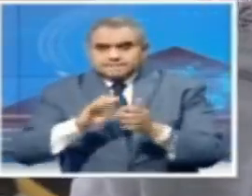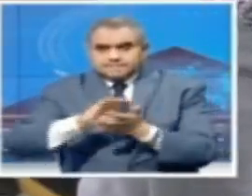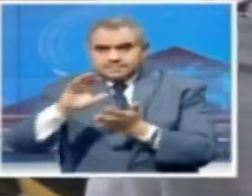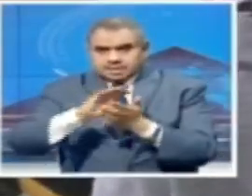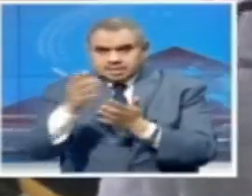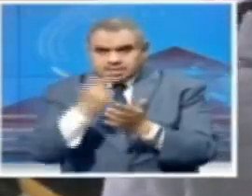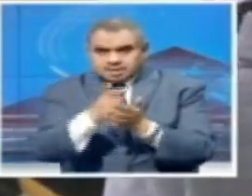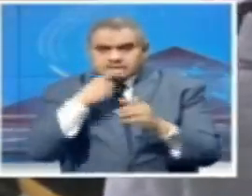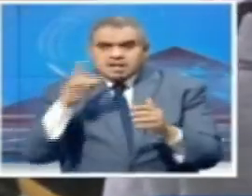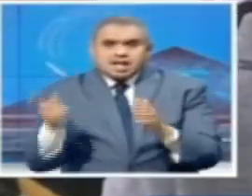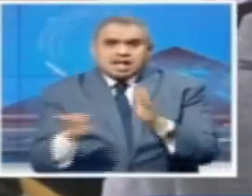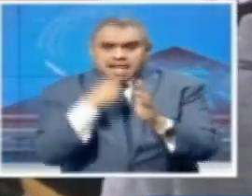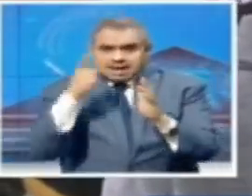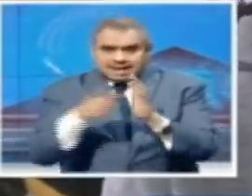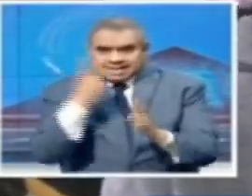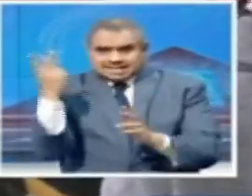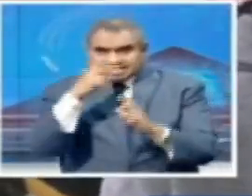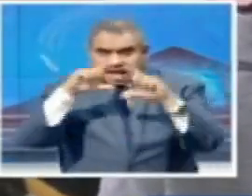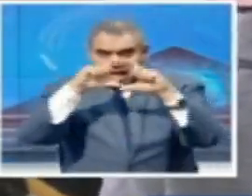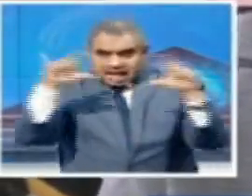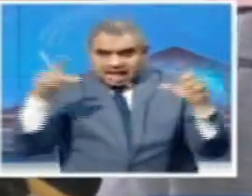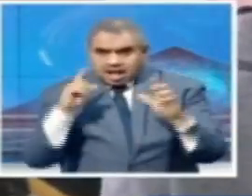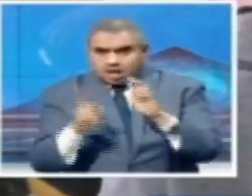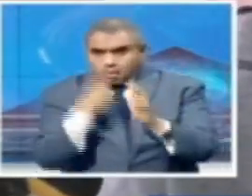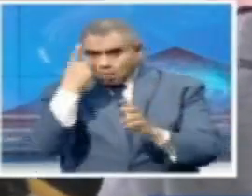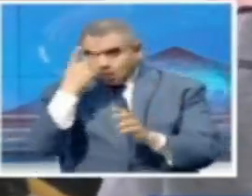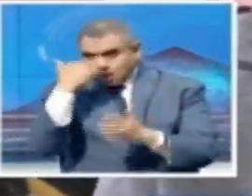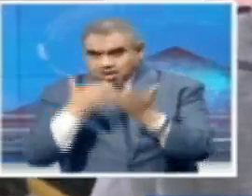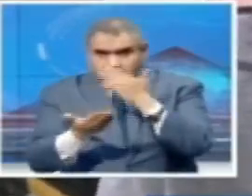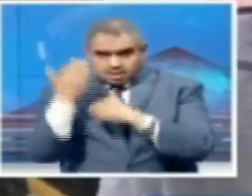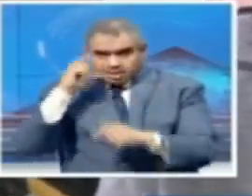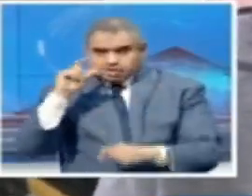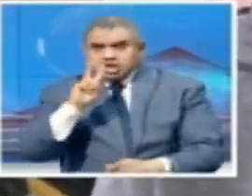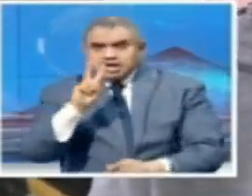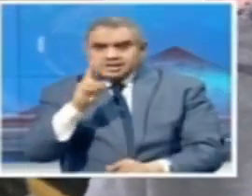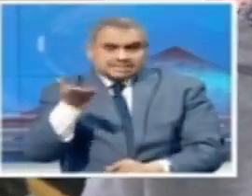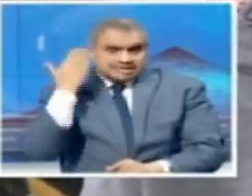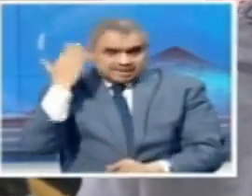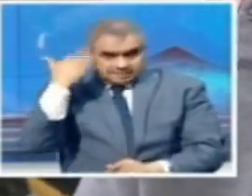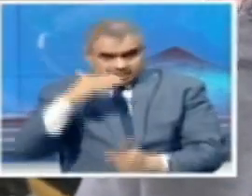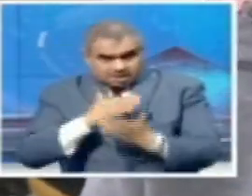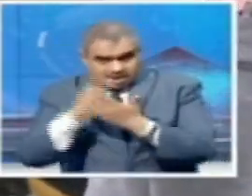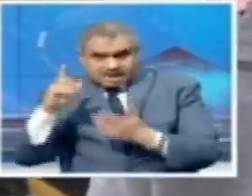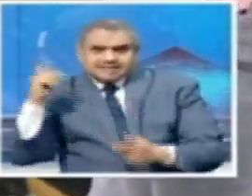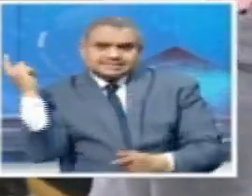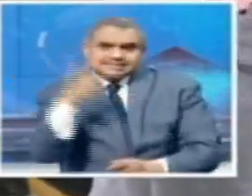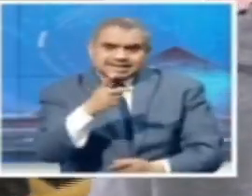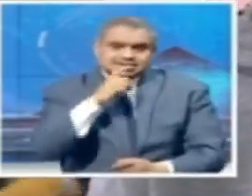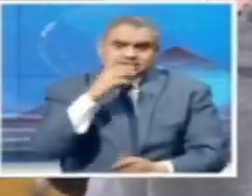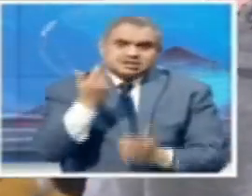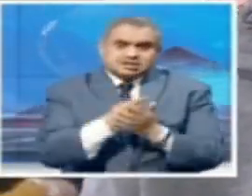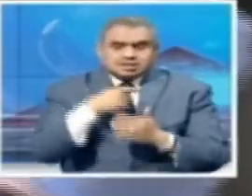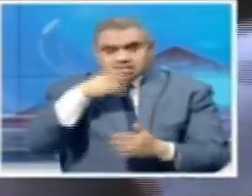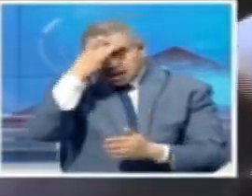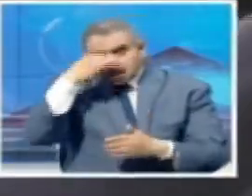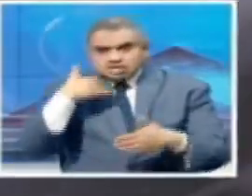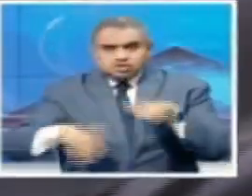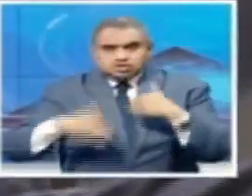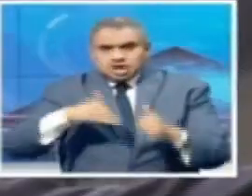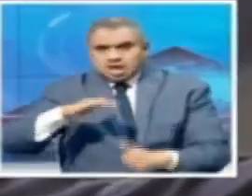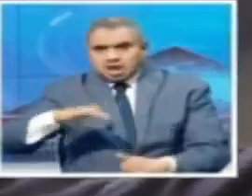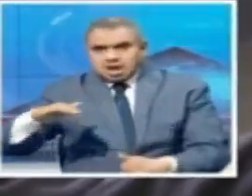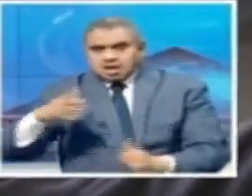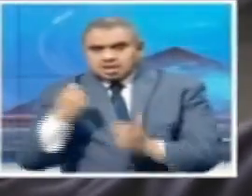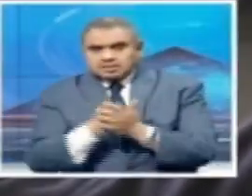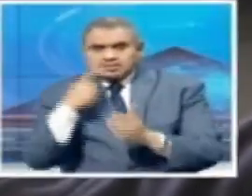هي الجرعة الثانية المتممة للجرعة الأولانية اللي كانت في شهر فبراير اللي فات للتطعيم ضد مرض شلل الأطفال، تحديدا